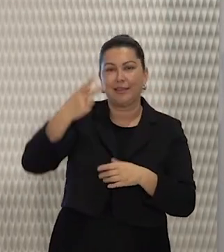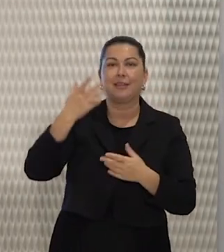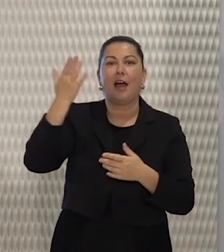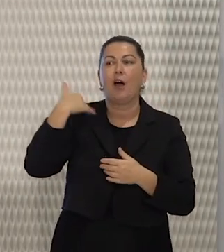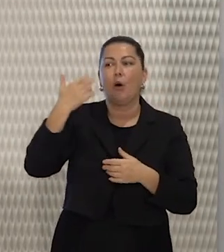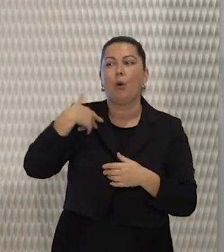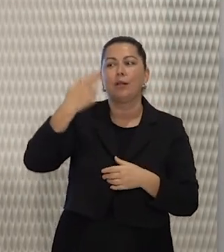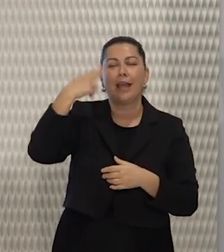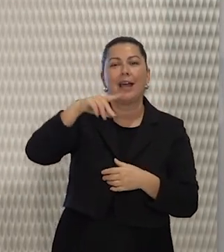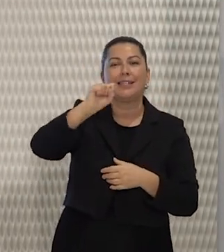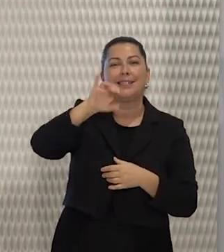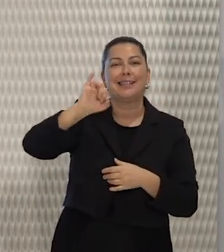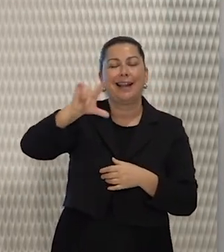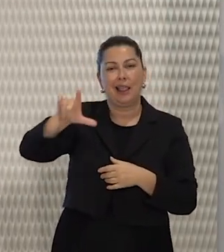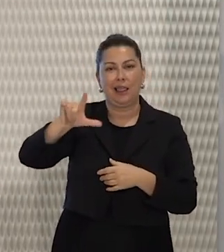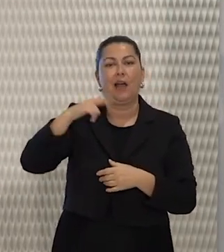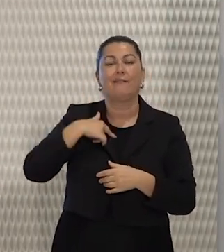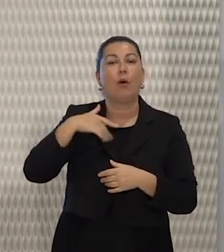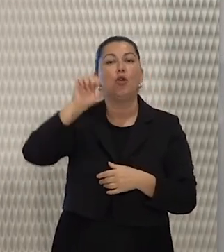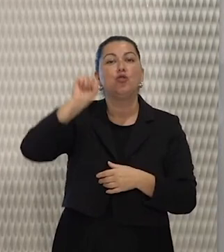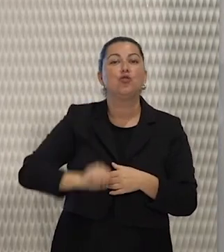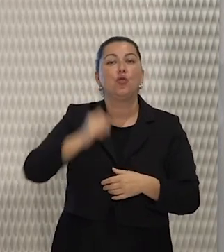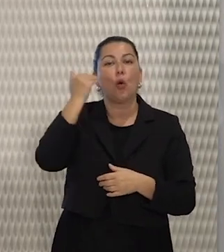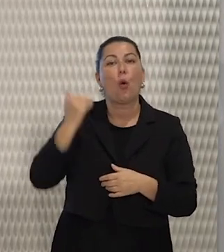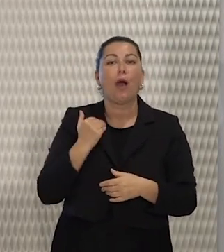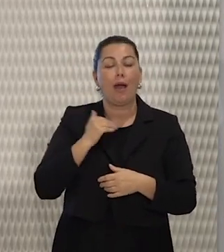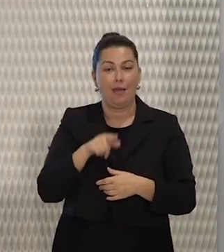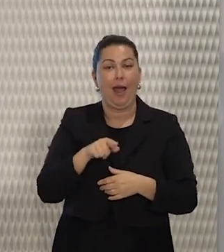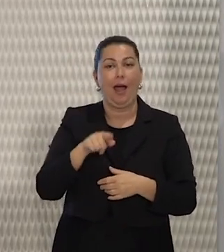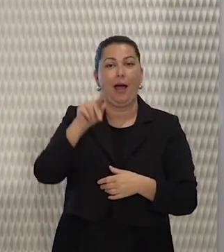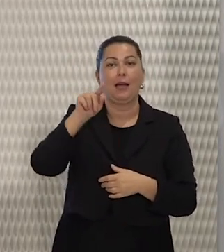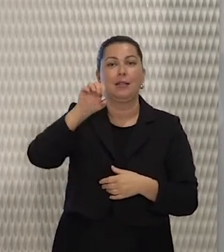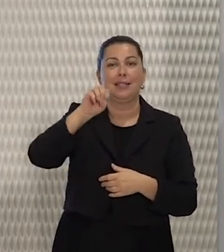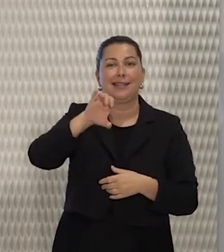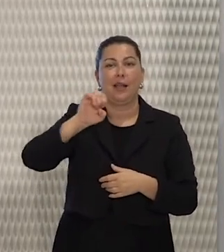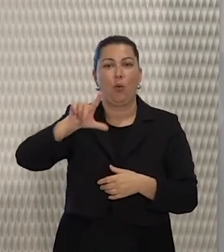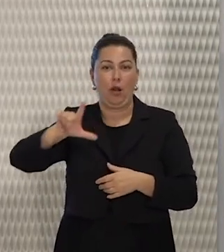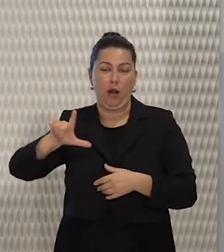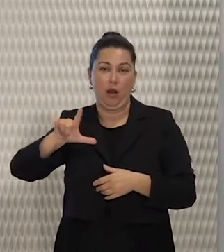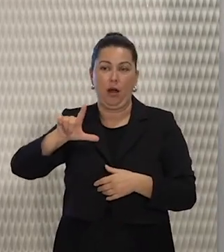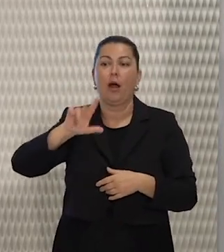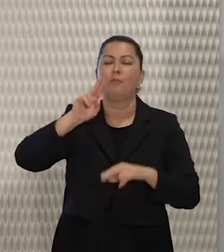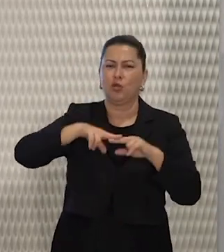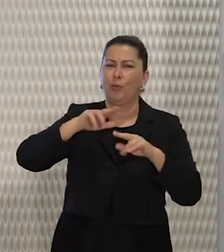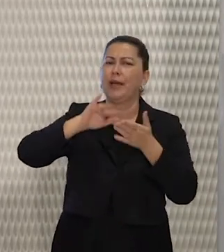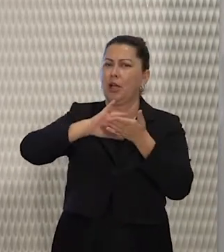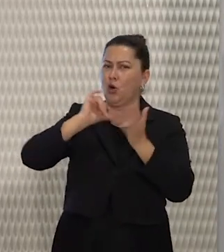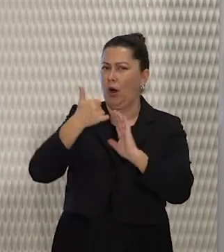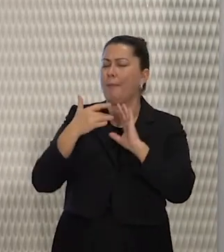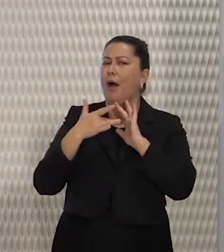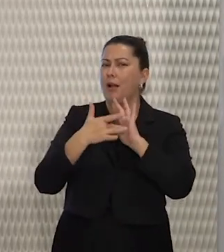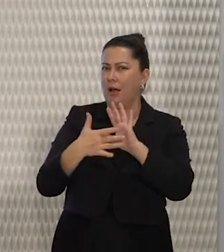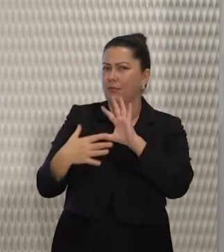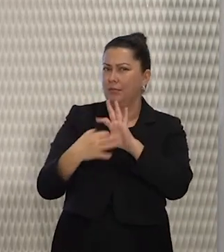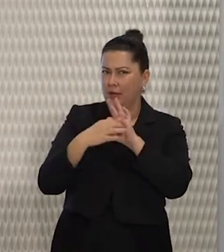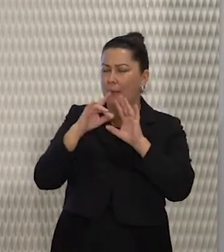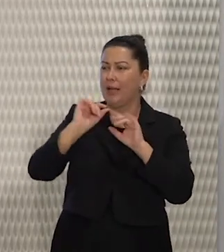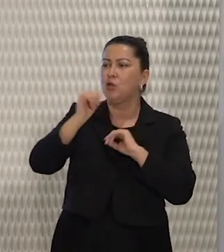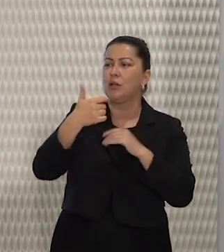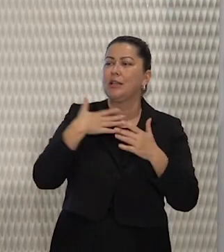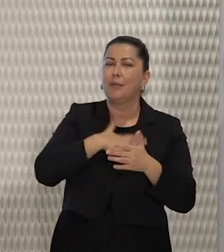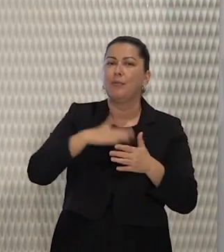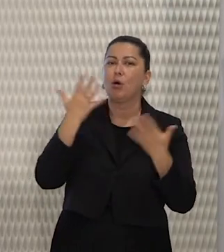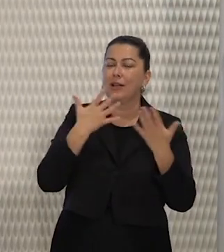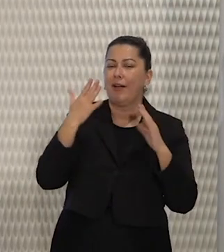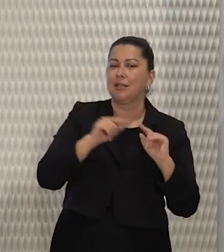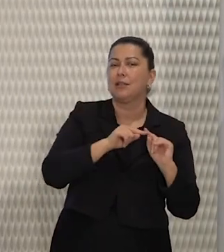Landesrat damals noch in Südkorea, in Seoul. Kommen aber später noch einmal darauf zurück. Beginnen möchte ich mit einem Hupfer